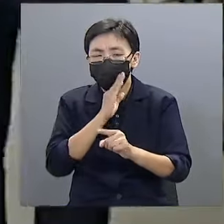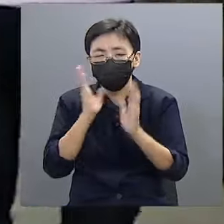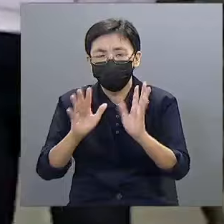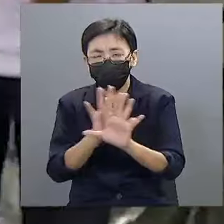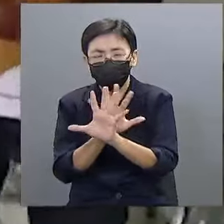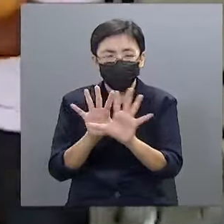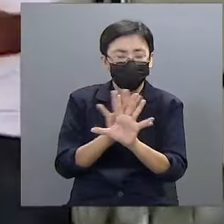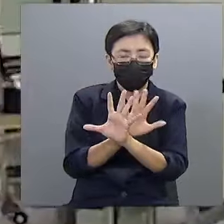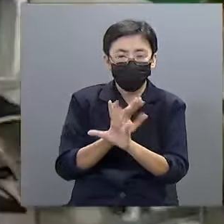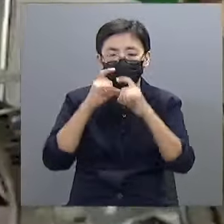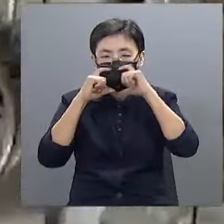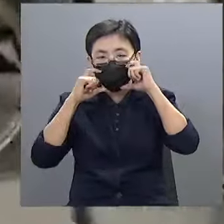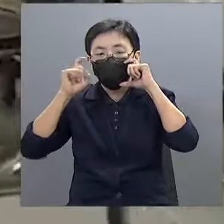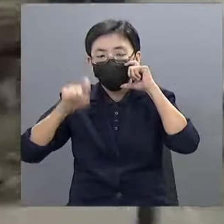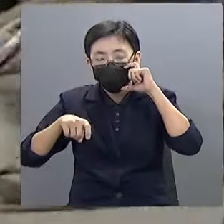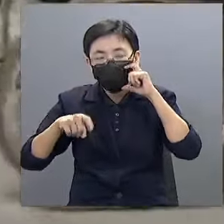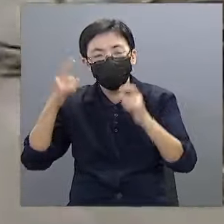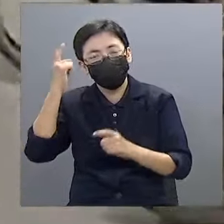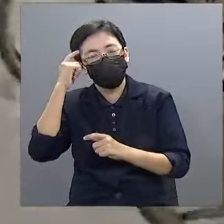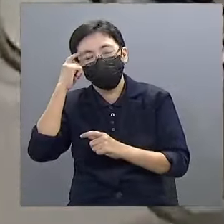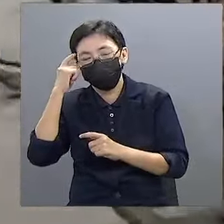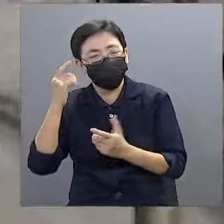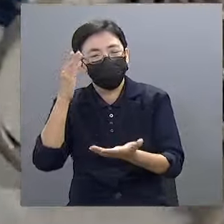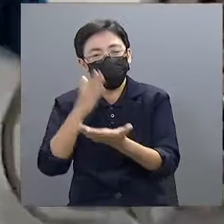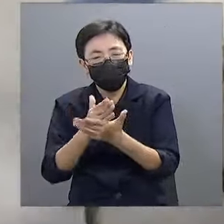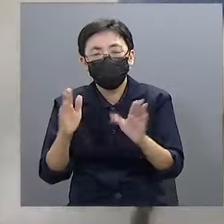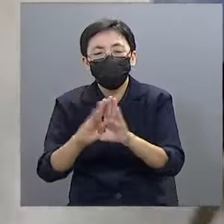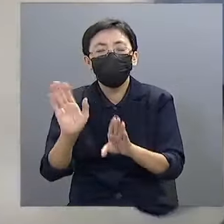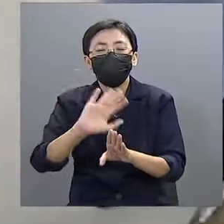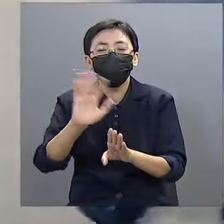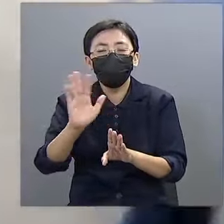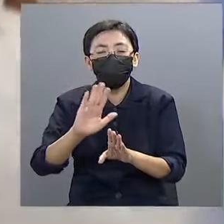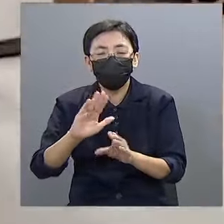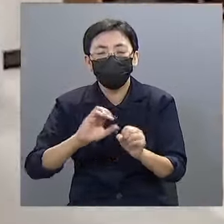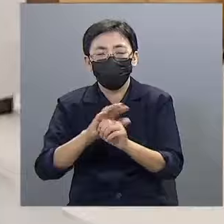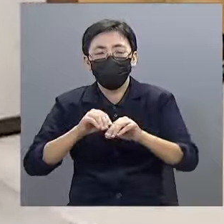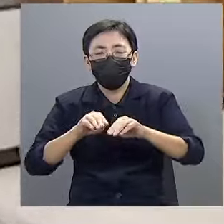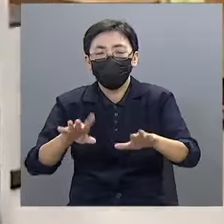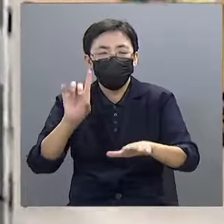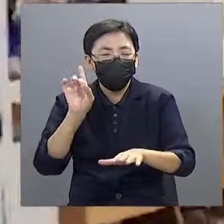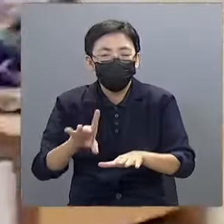คงยังไม่ถึงขั้นจะต้องชัดดาวน์เพราะว่าไม่ได้มีความรุนแรงของโรคเหมือนกับที่ผ่านมากอ่ะอ่ะ